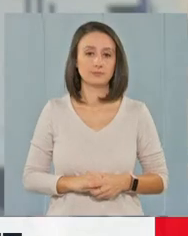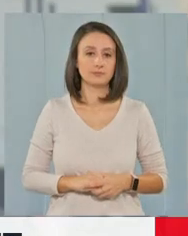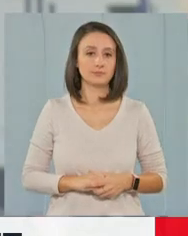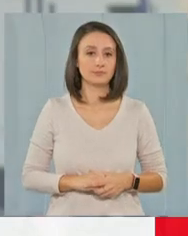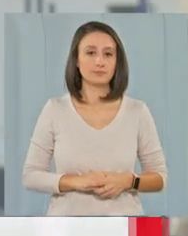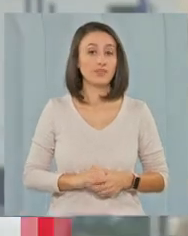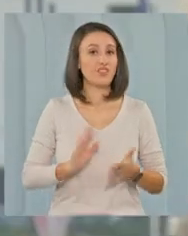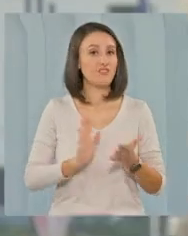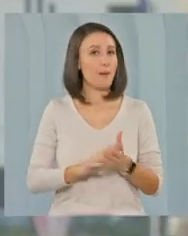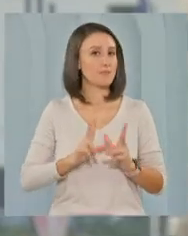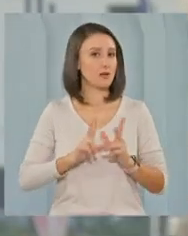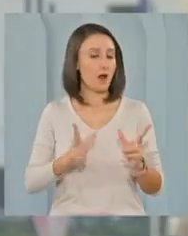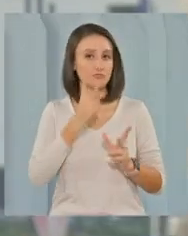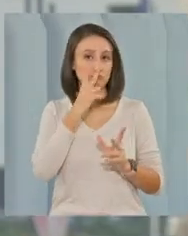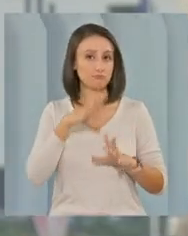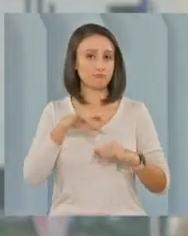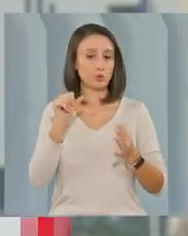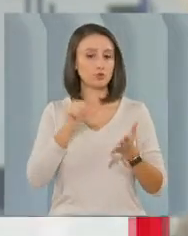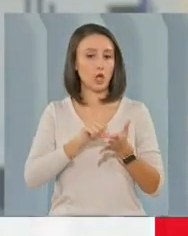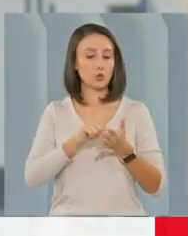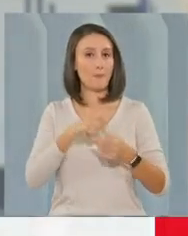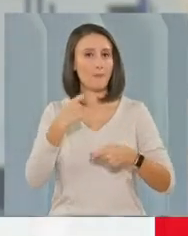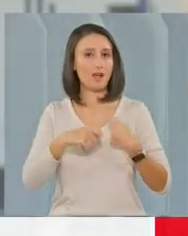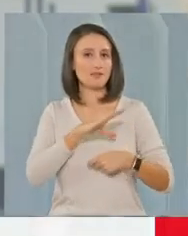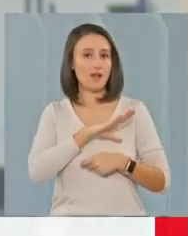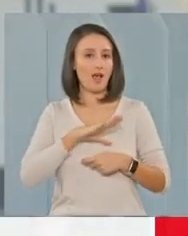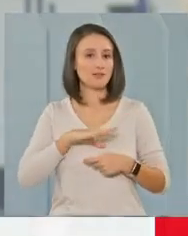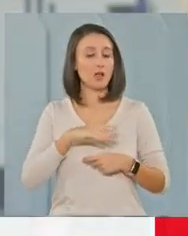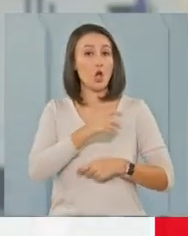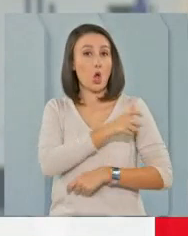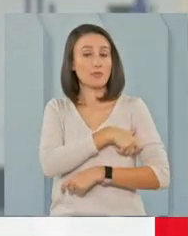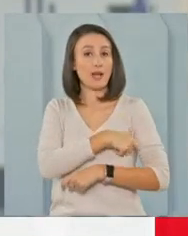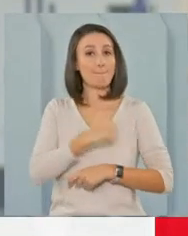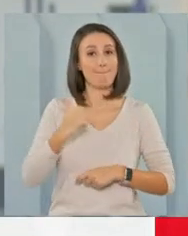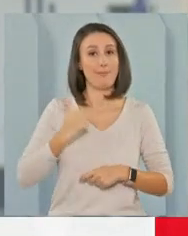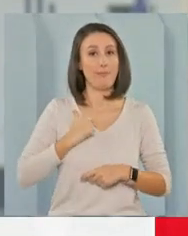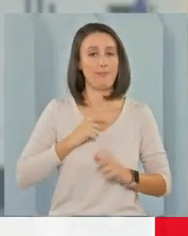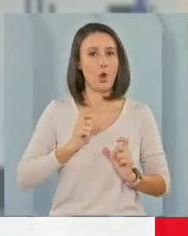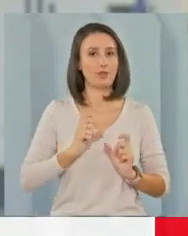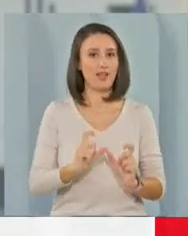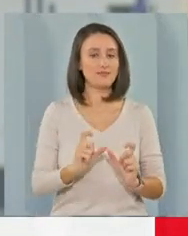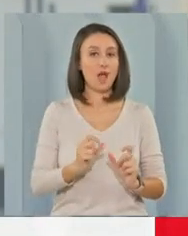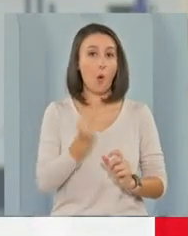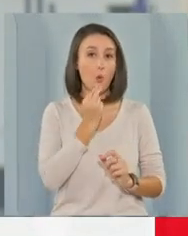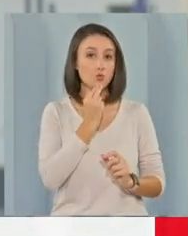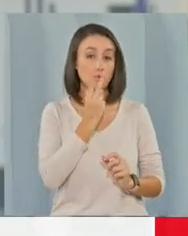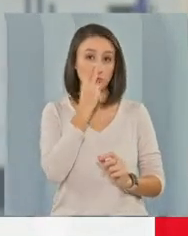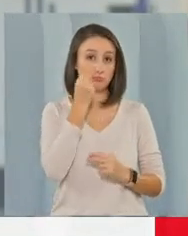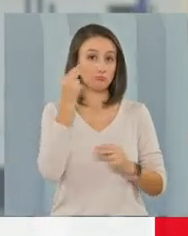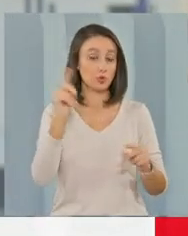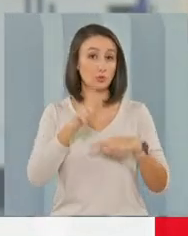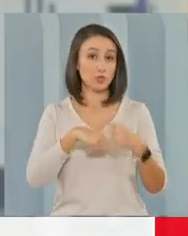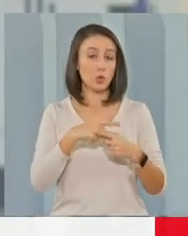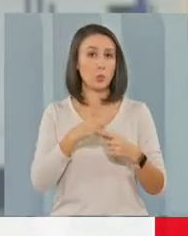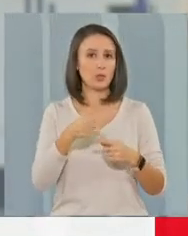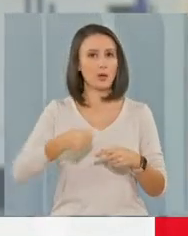nereguli grave descoperite la un centru comercial din Galați comisarii de la Protecția Consumatorului au fost sesizații După ce un client a găsit